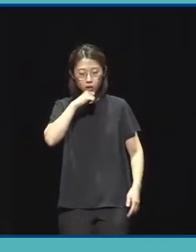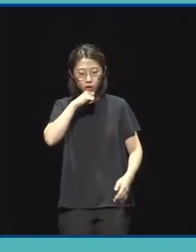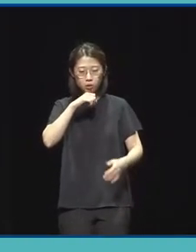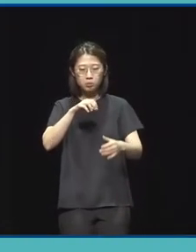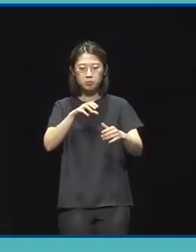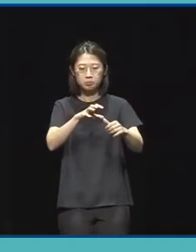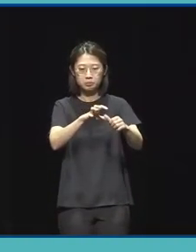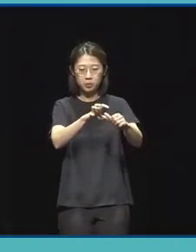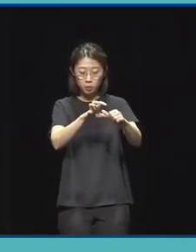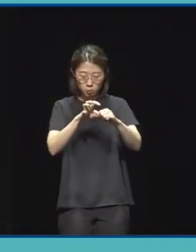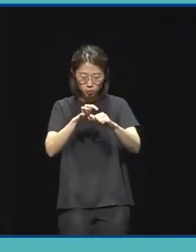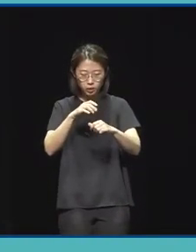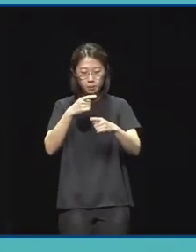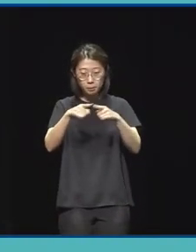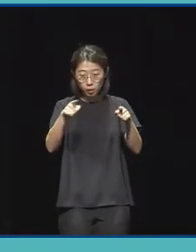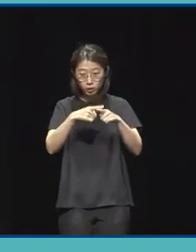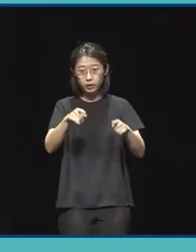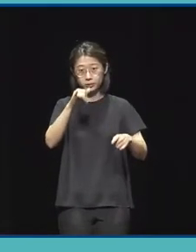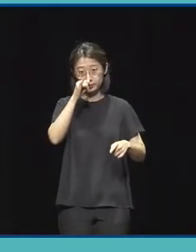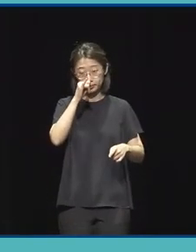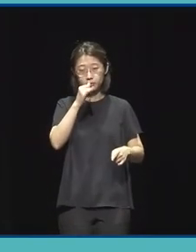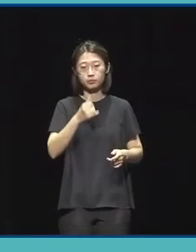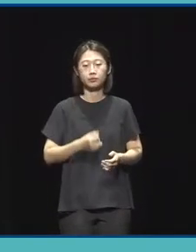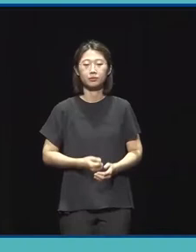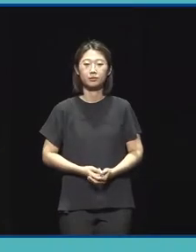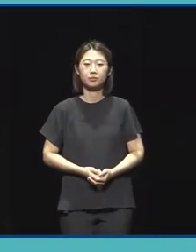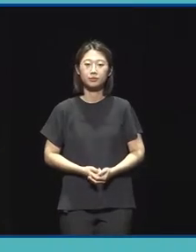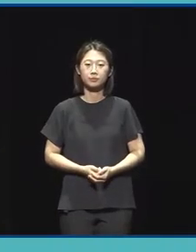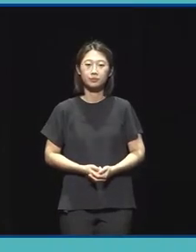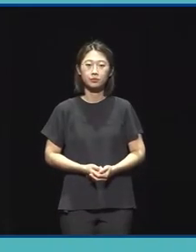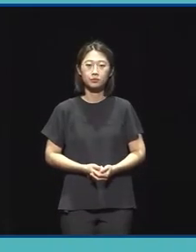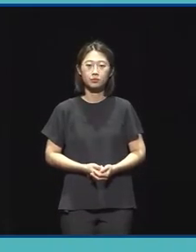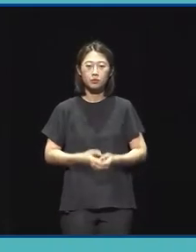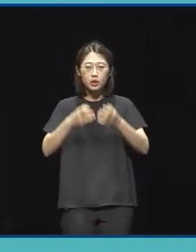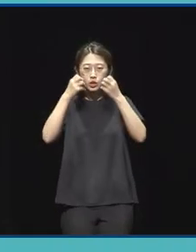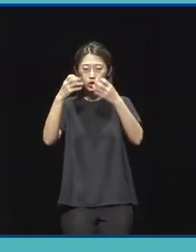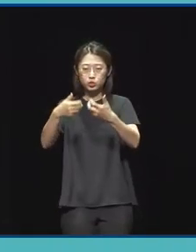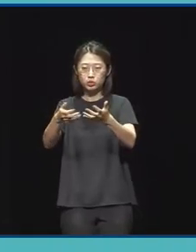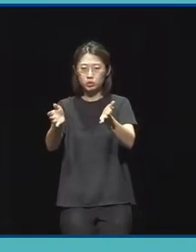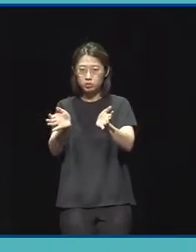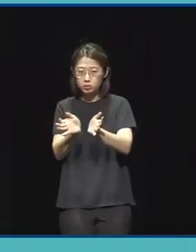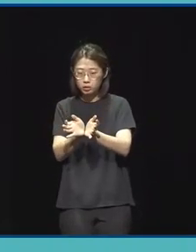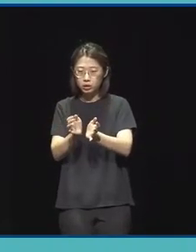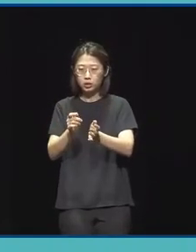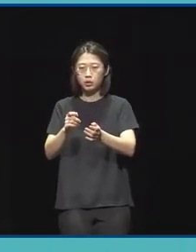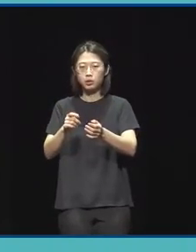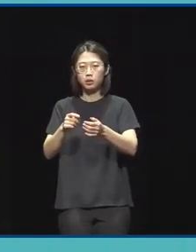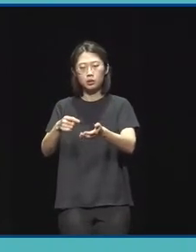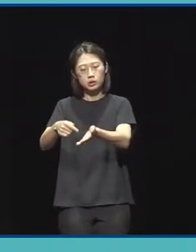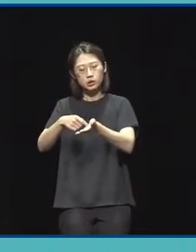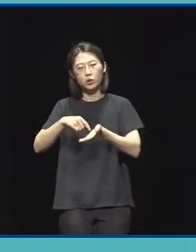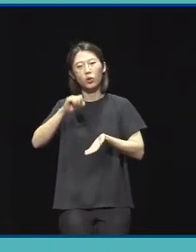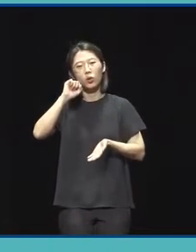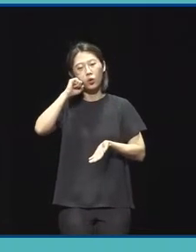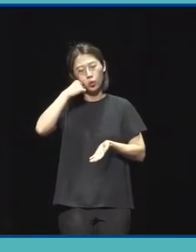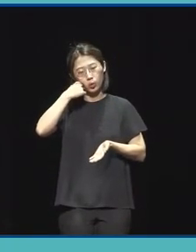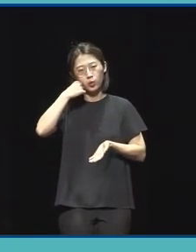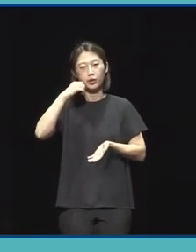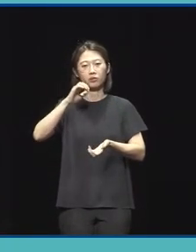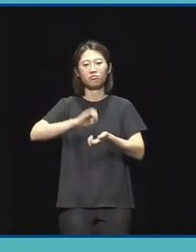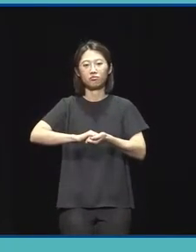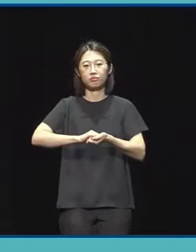이제 평가를 하게 되는 그런 부분이 좀 있다 보니까 신규 단체였던 진입장벽이나 이런 부분이 좀 존재하는 부분들이